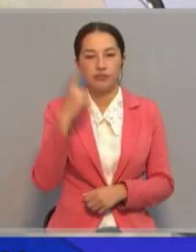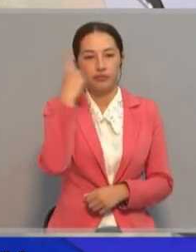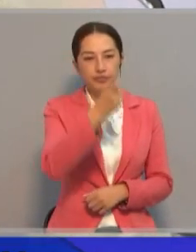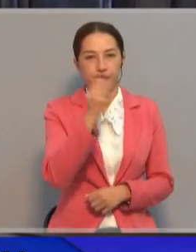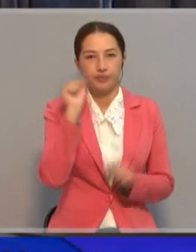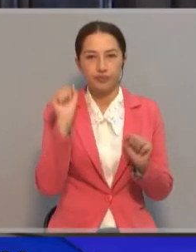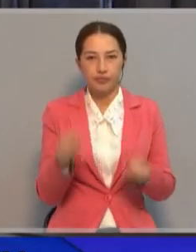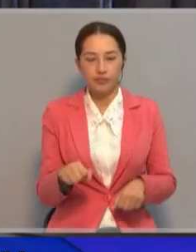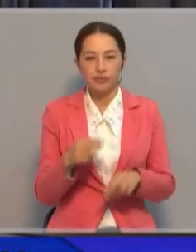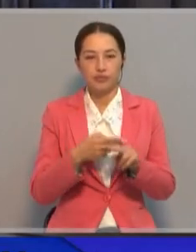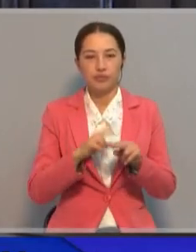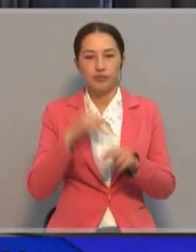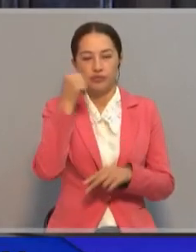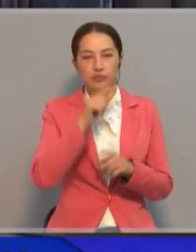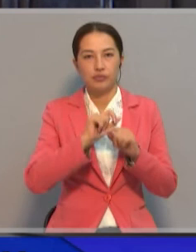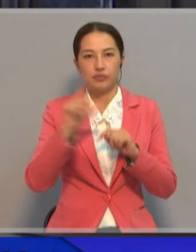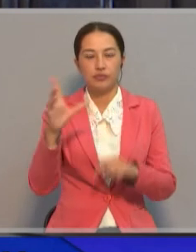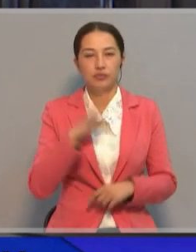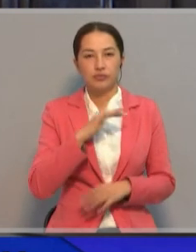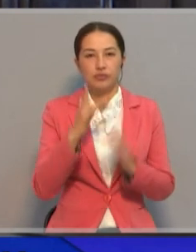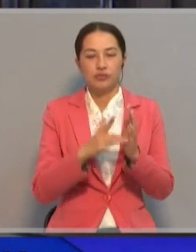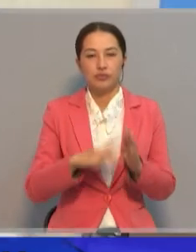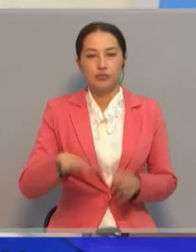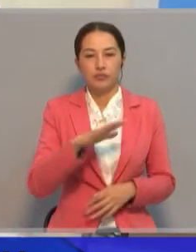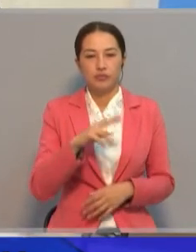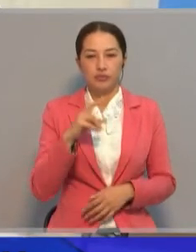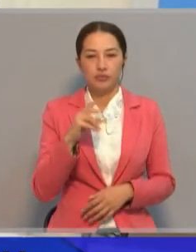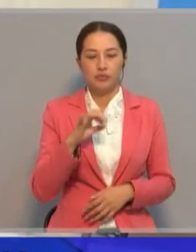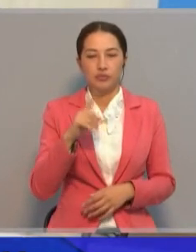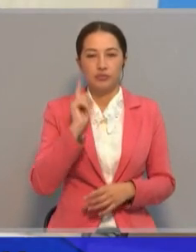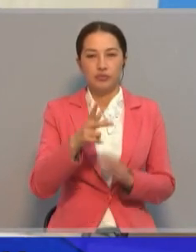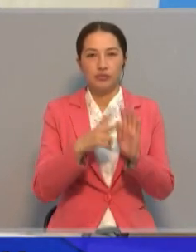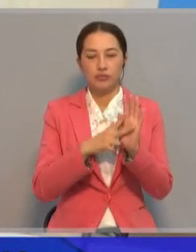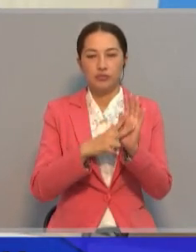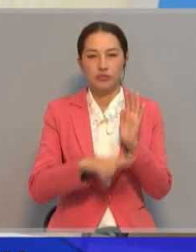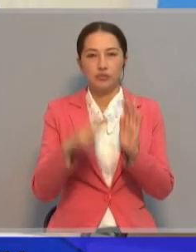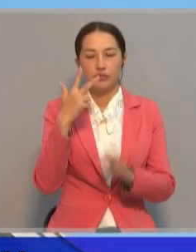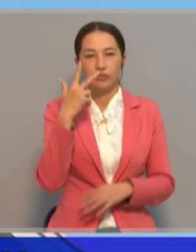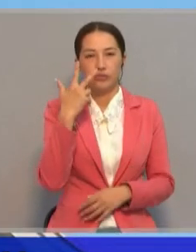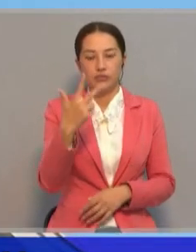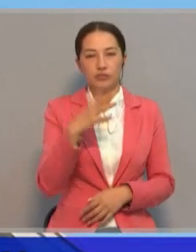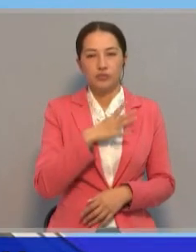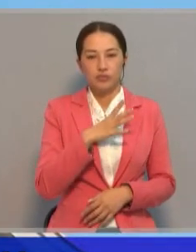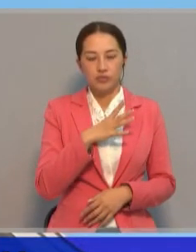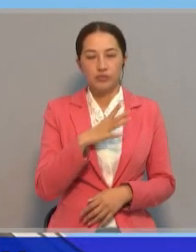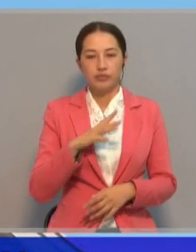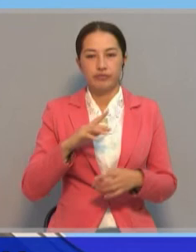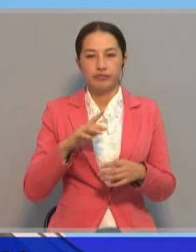болады. Айтып өтейік, жыл басынан бері қала тұрғындарынан департаментке 1083 арыз шағым түсіп, тиісті